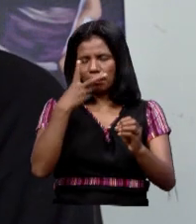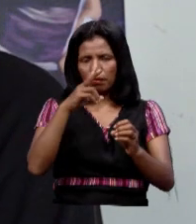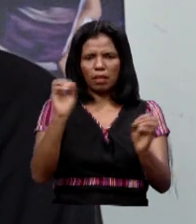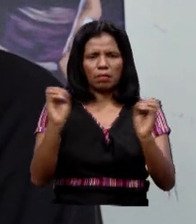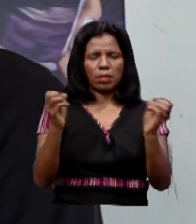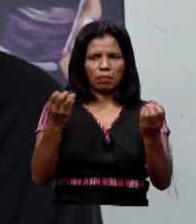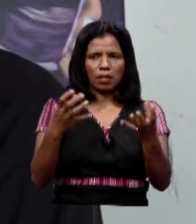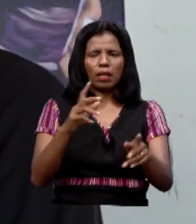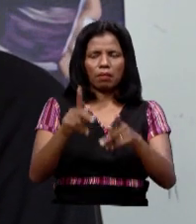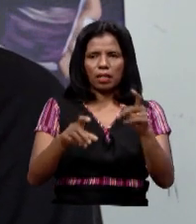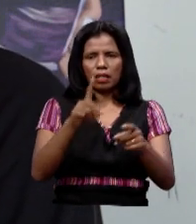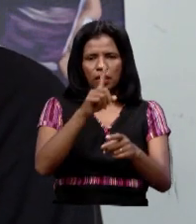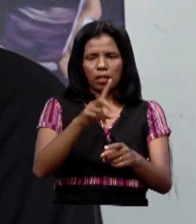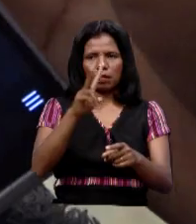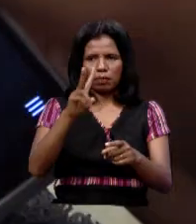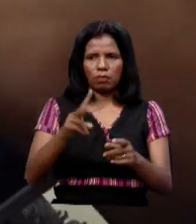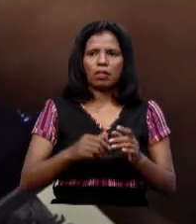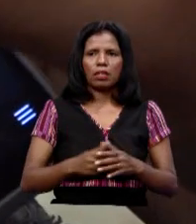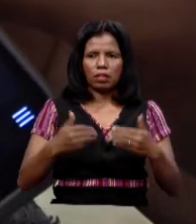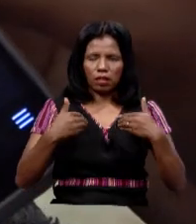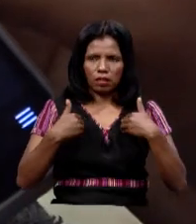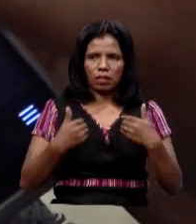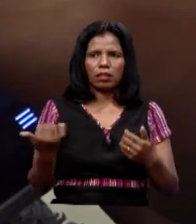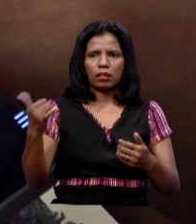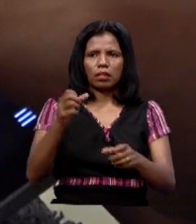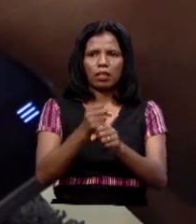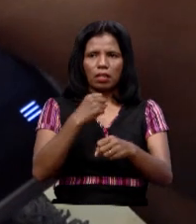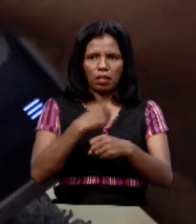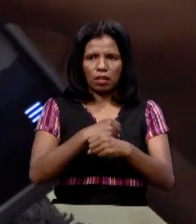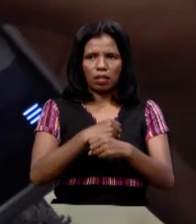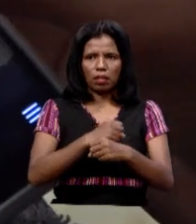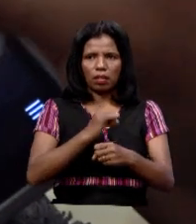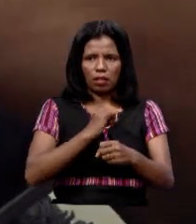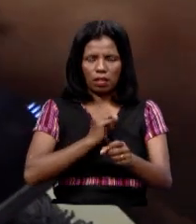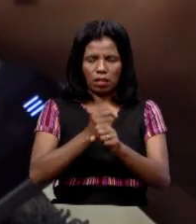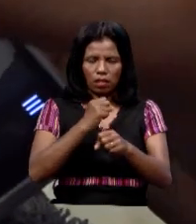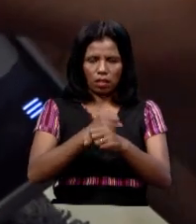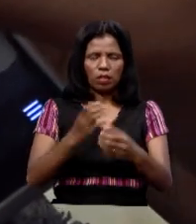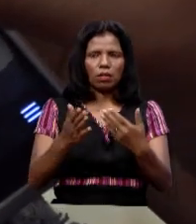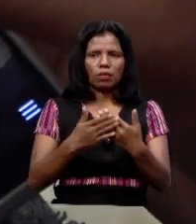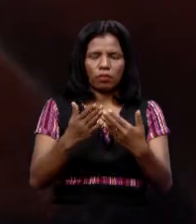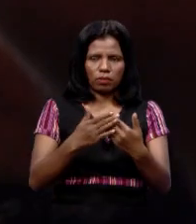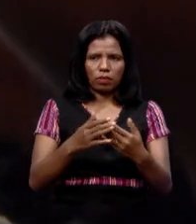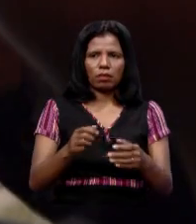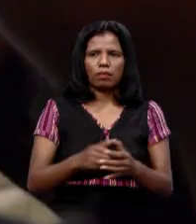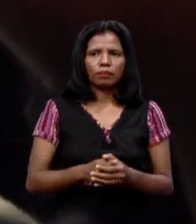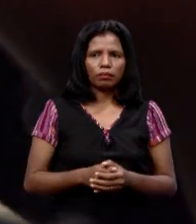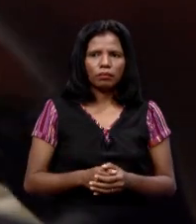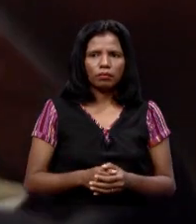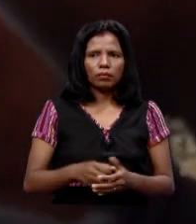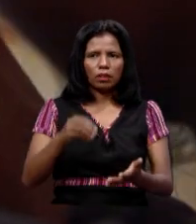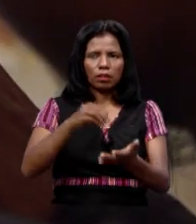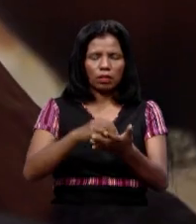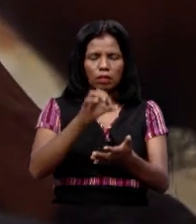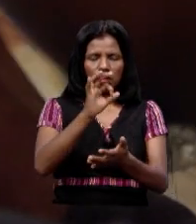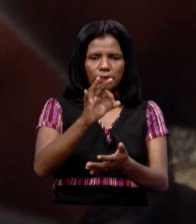ema iya idarua iya idarua makas limos sira haluan sak haluan sana sul kamu so fong ane sana haluan sa post ya Facebook ema